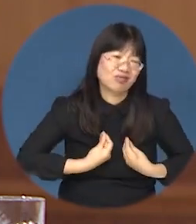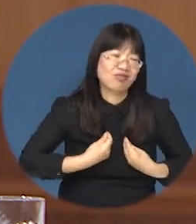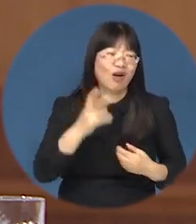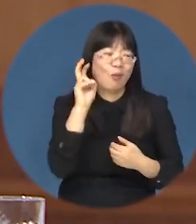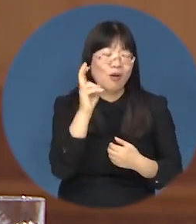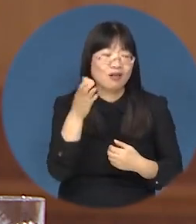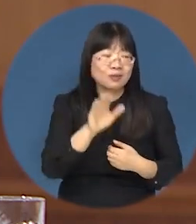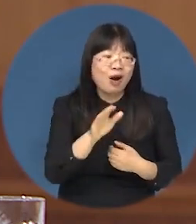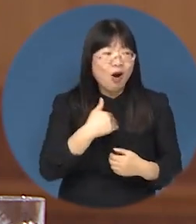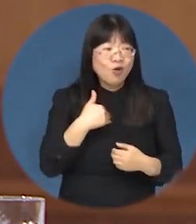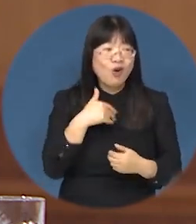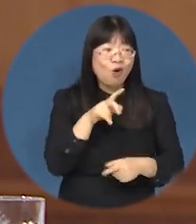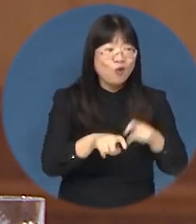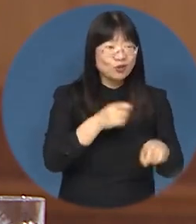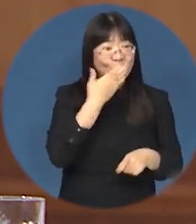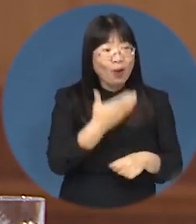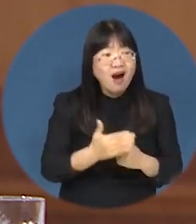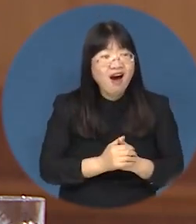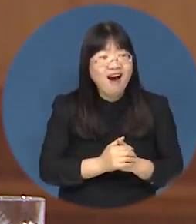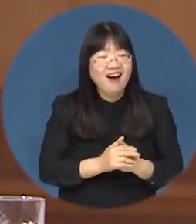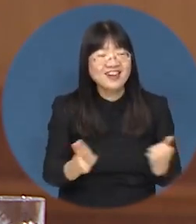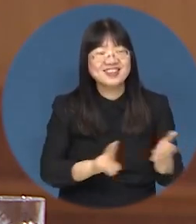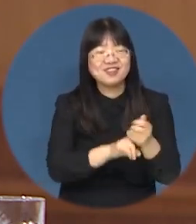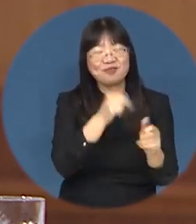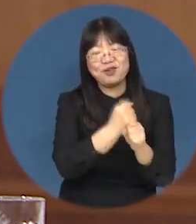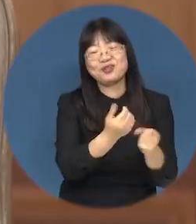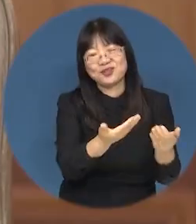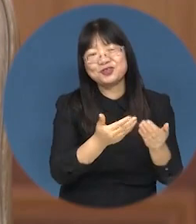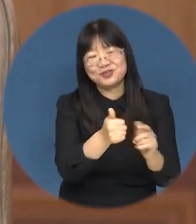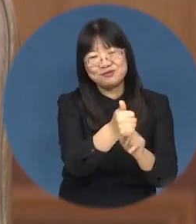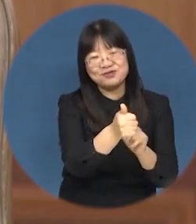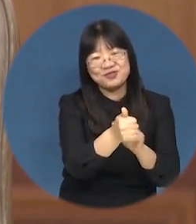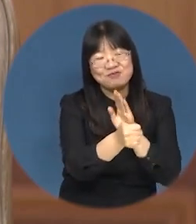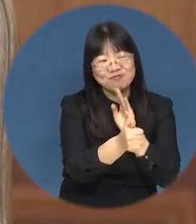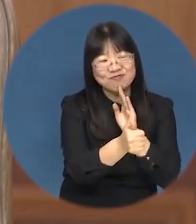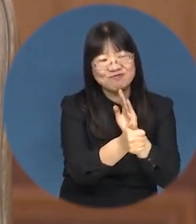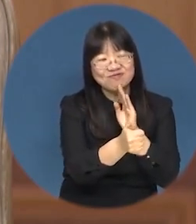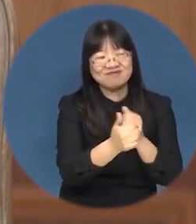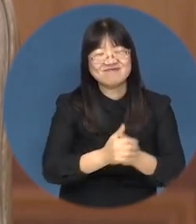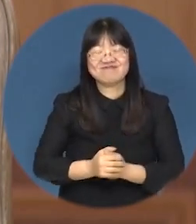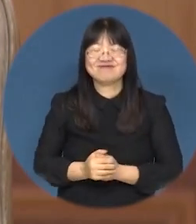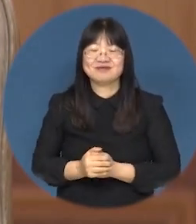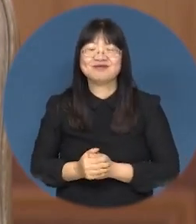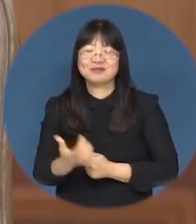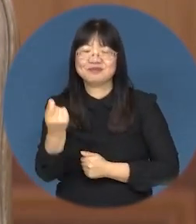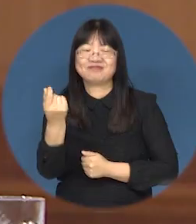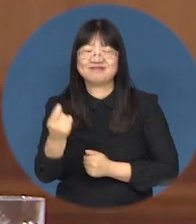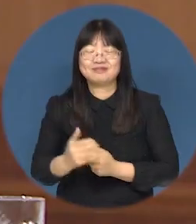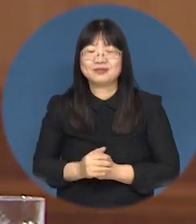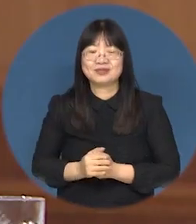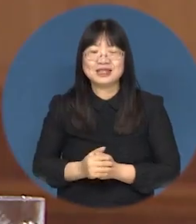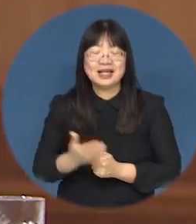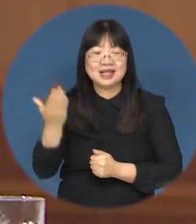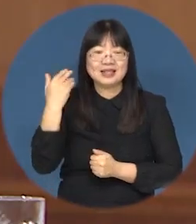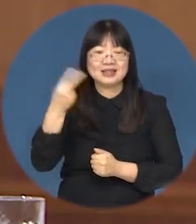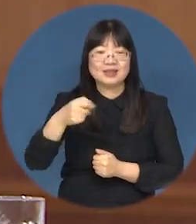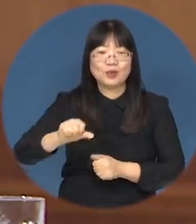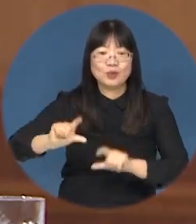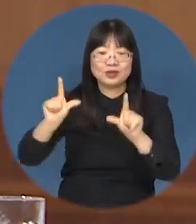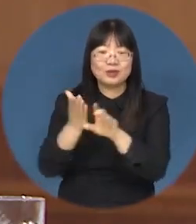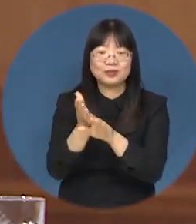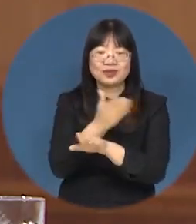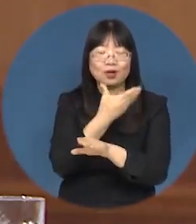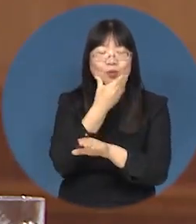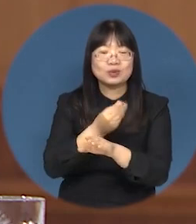예. 그런데 내가 건데 네. 이런 기적을 만들어 주시는 분이네. 그렇습니다. 예. 지난